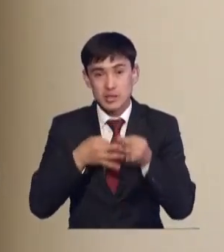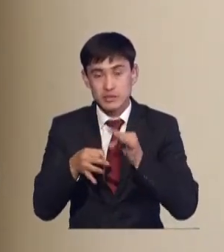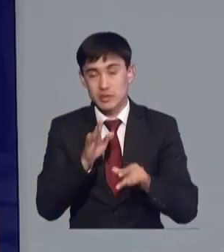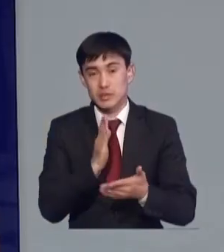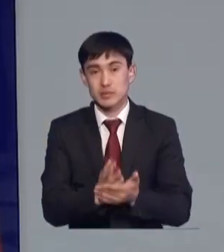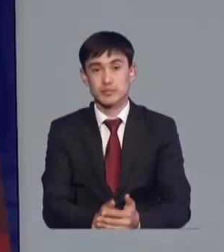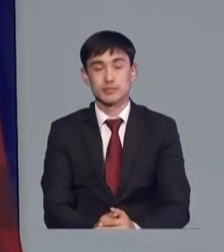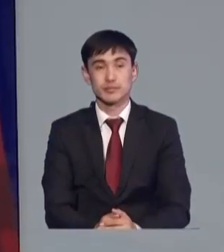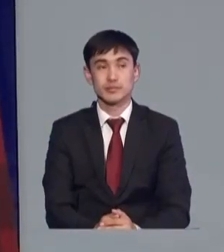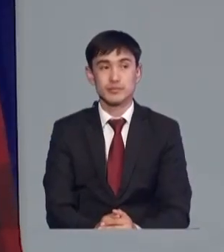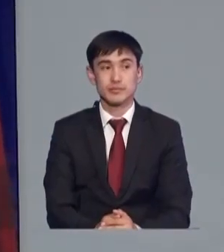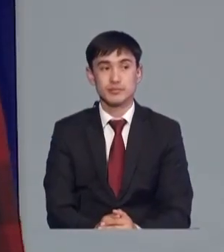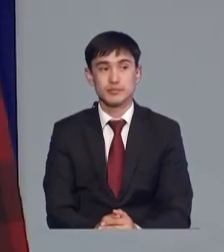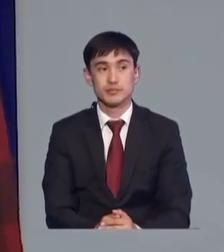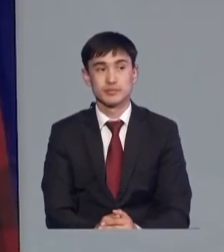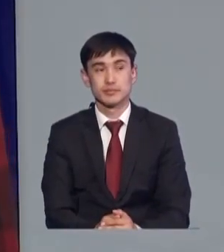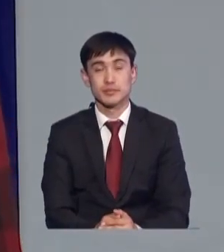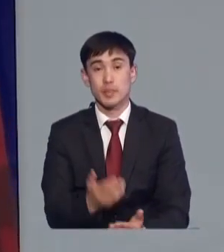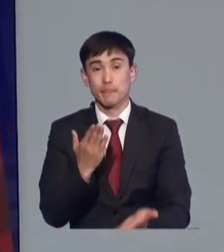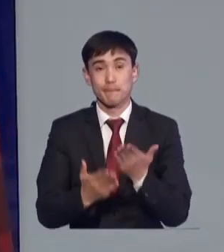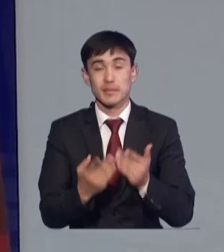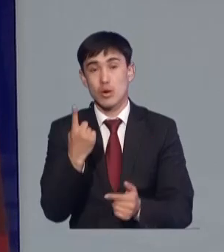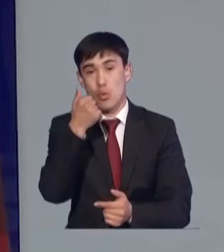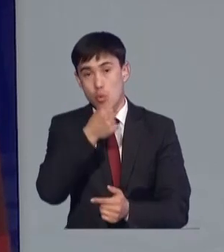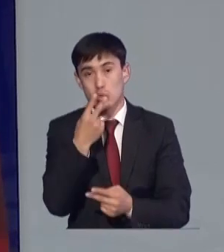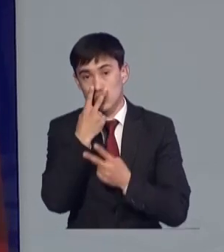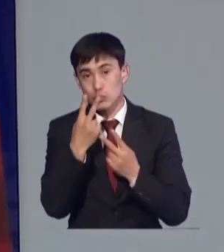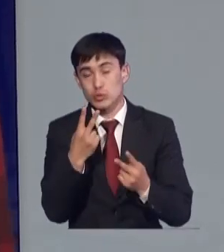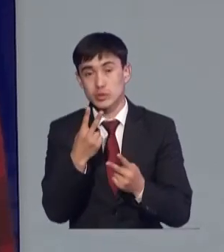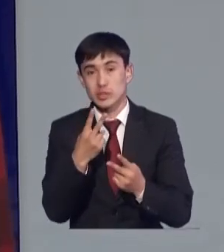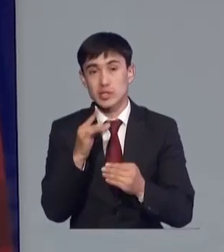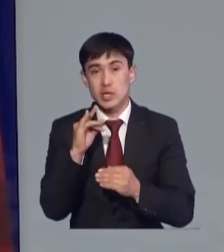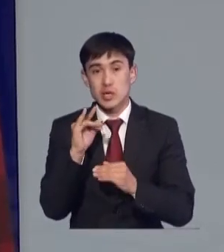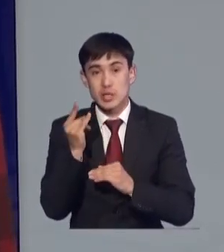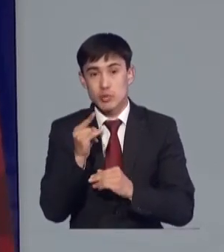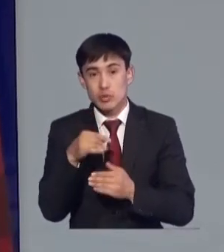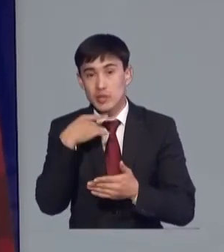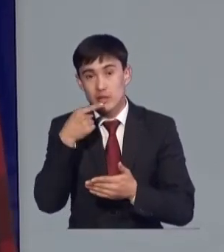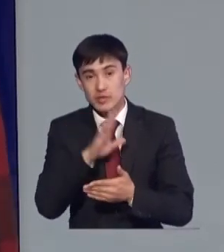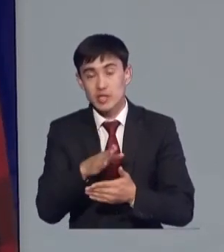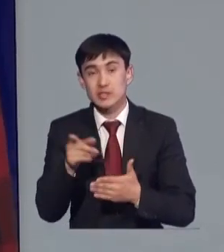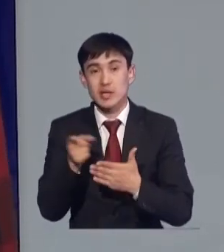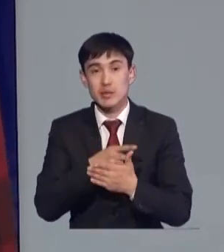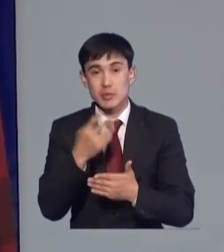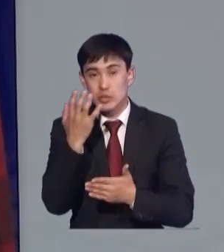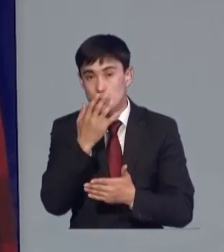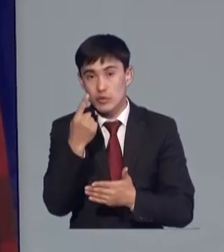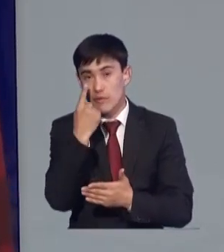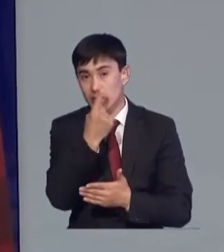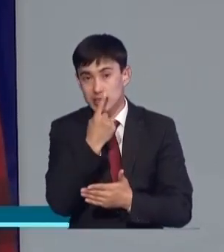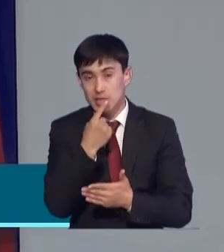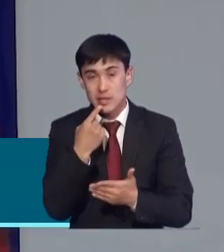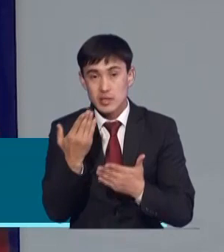терапии если вык году полутора годам замечаете что ребнок не откликается на имя не смотрит вам в глаза не